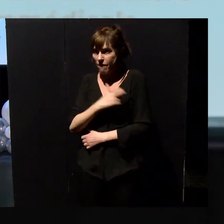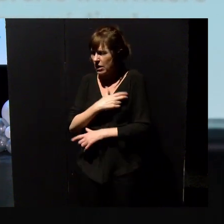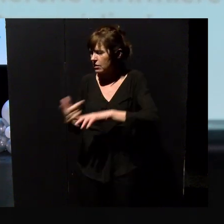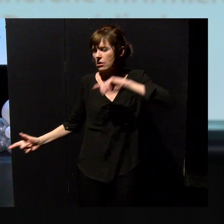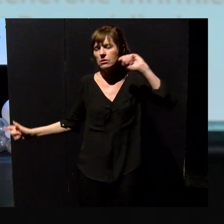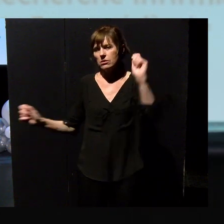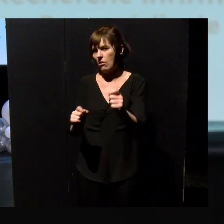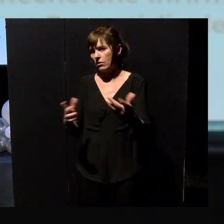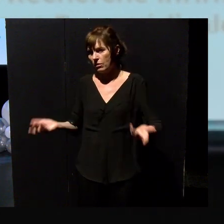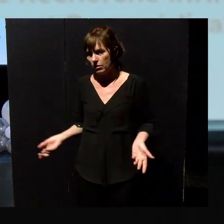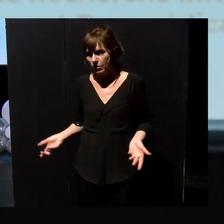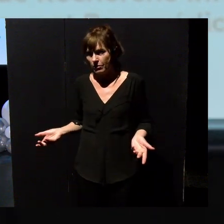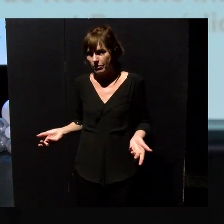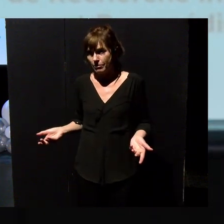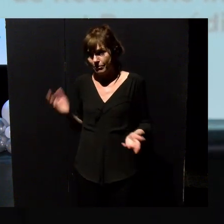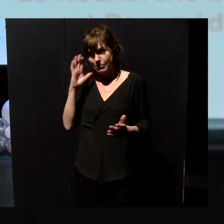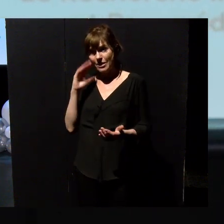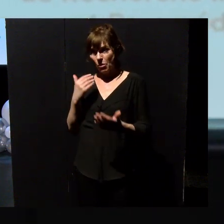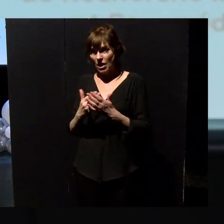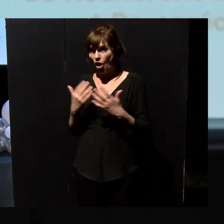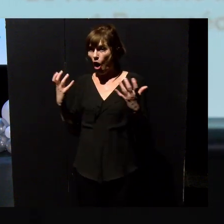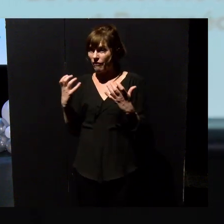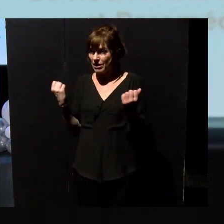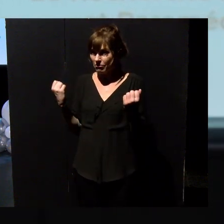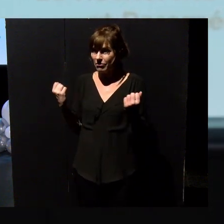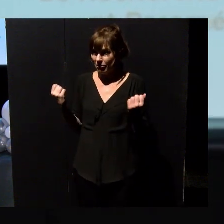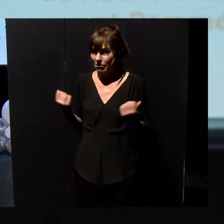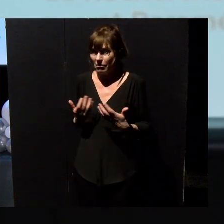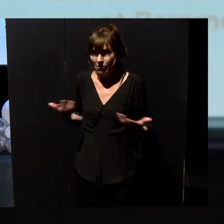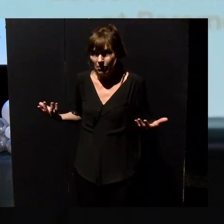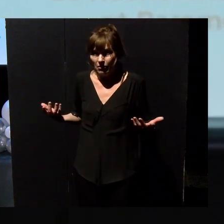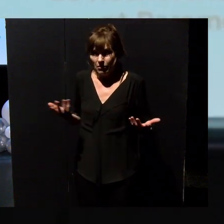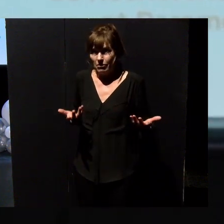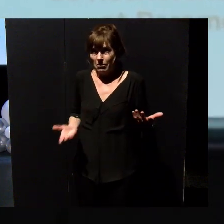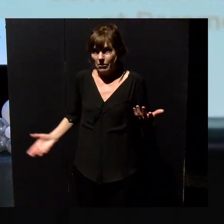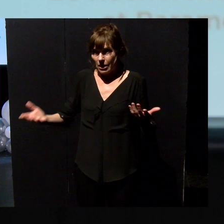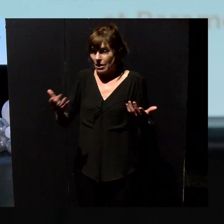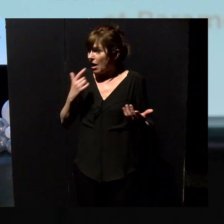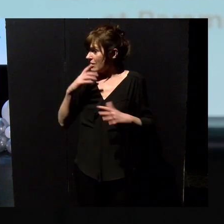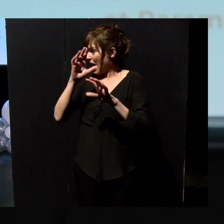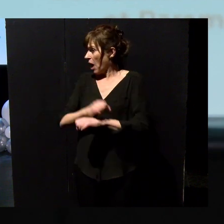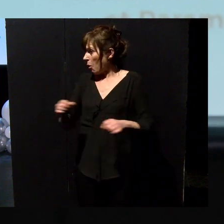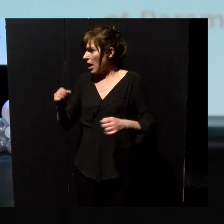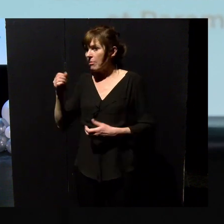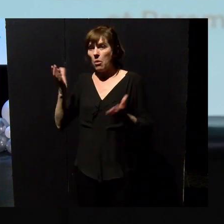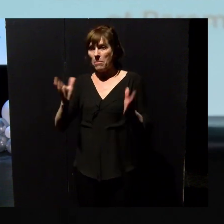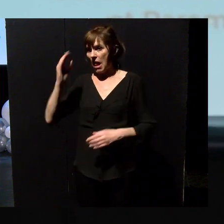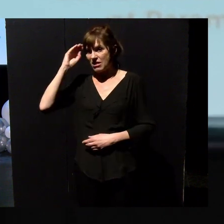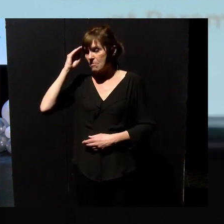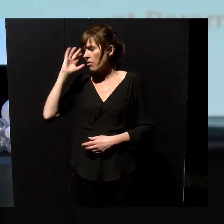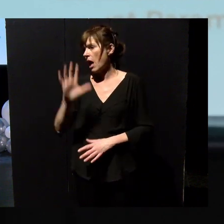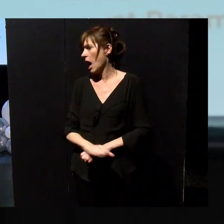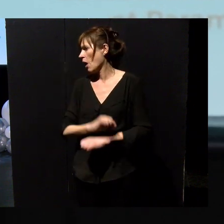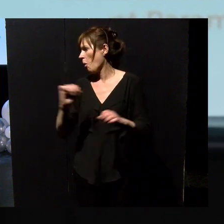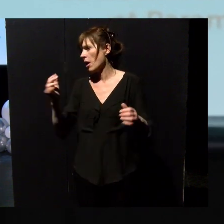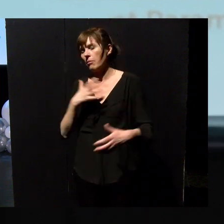partager maintenant, c'est ce formidable terreau que nous avons à la Timone avec mes